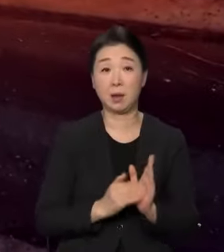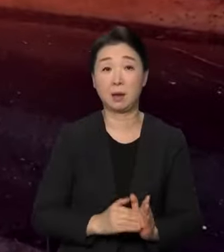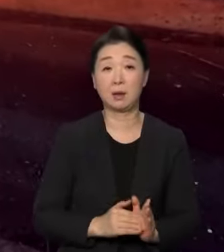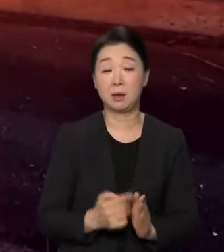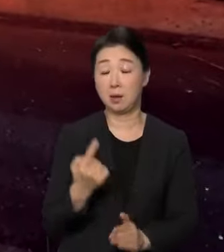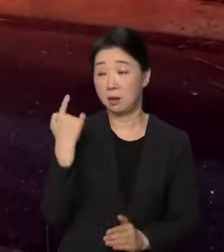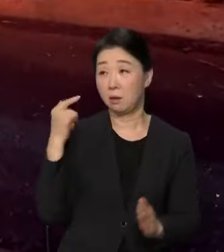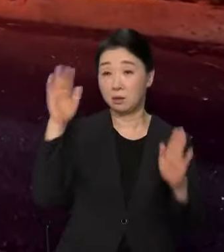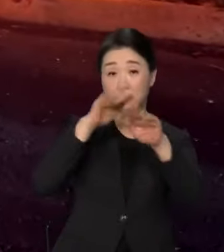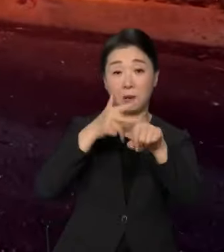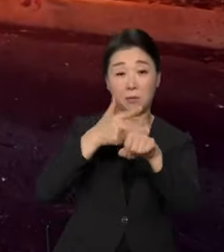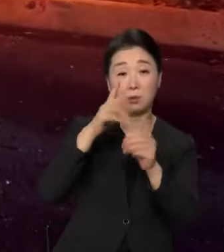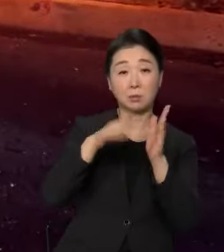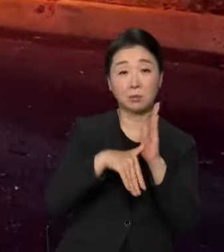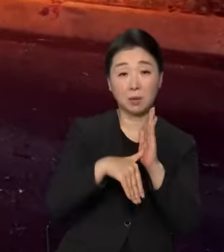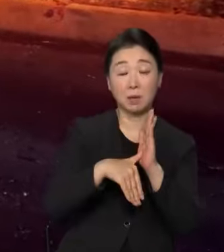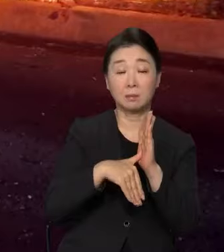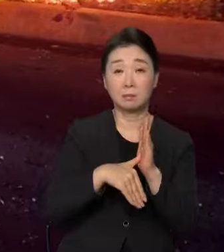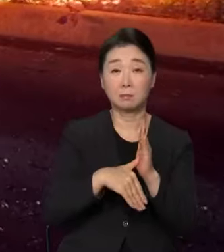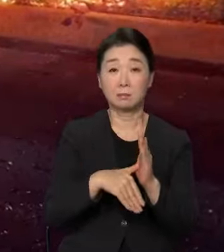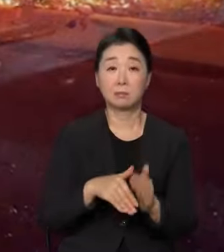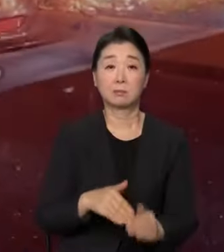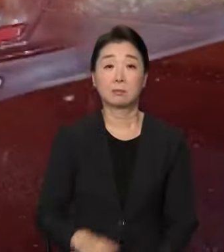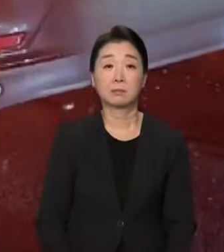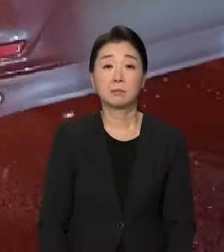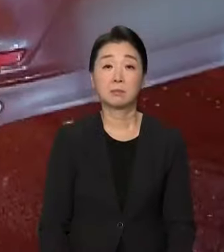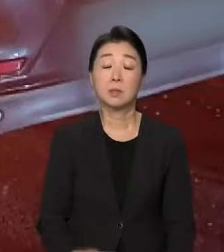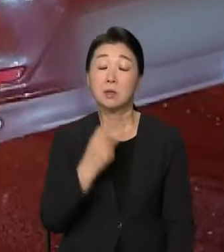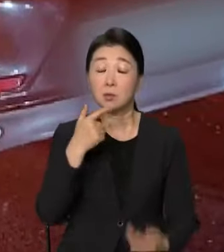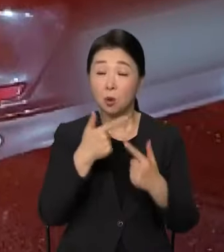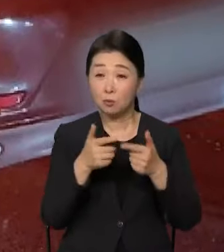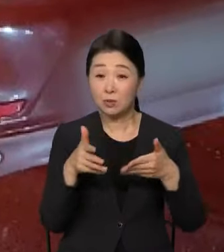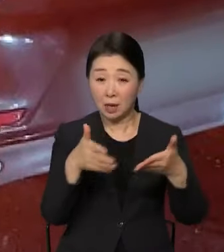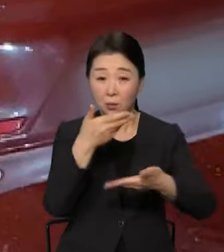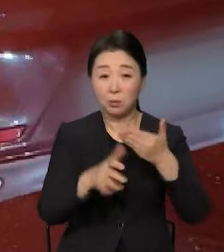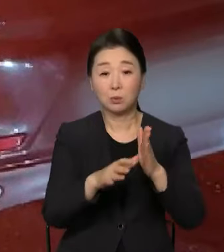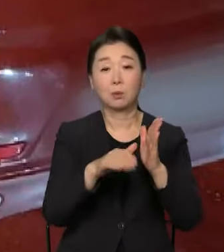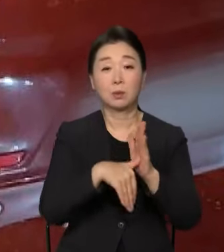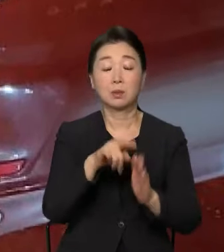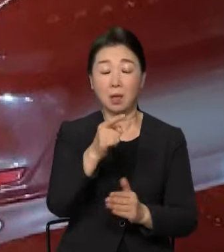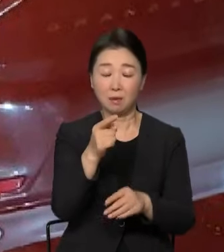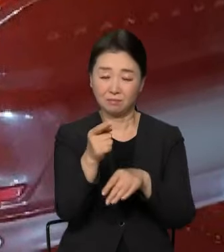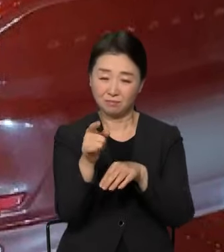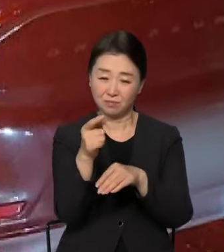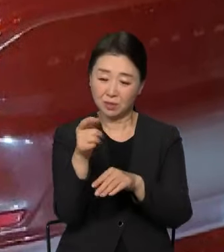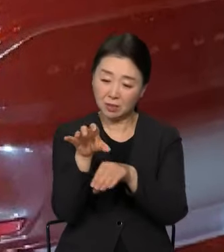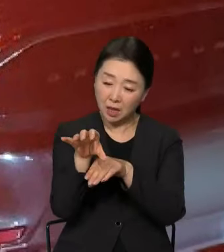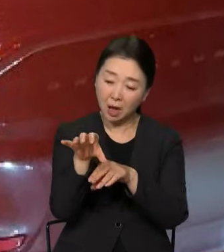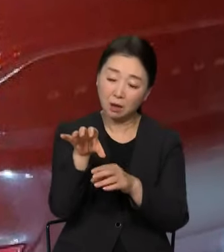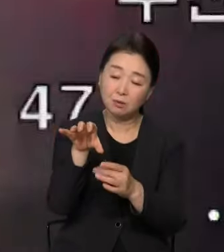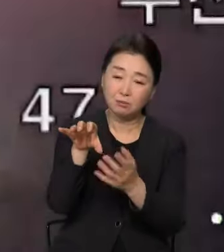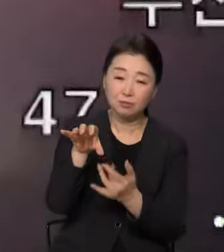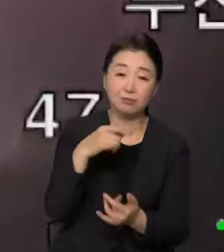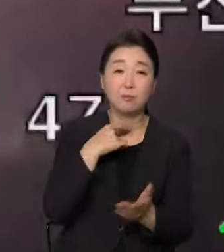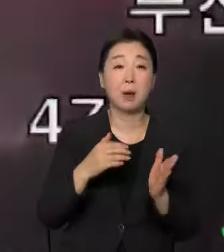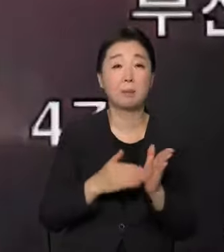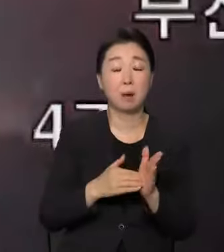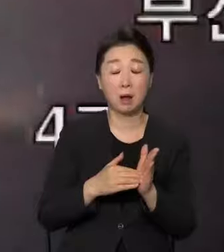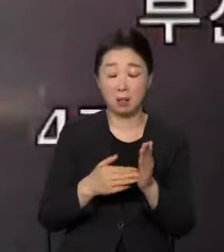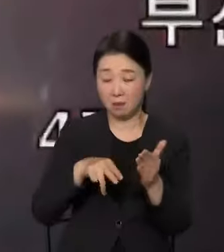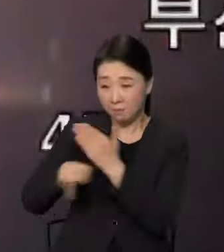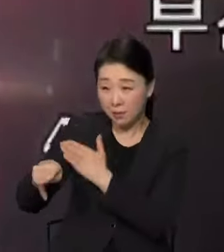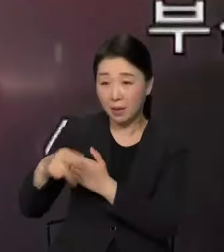어제 저녁 7시쯤 경부고속도로 울산 울주군에선 달리던 차에서 불이 났습니다. 다행히 운전자 등 탑승자가 재빨리